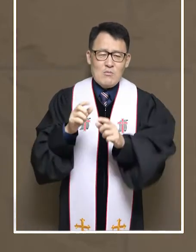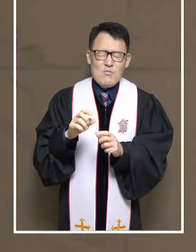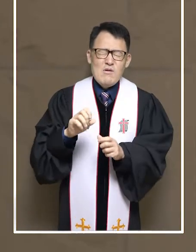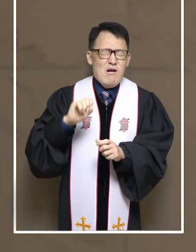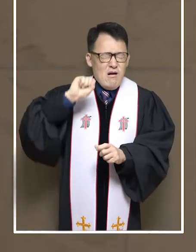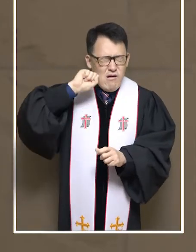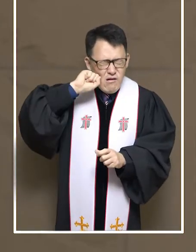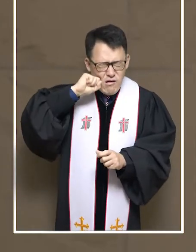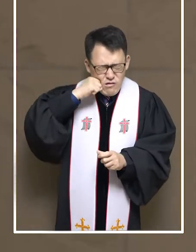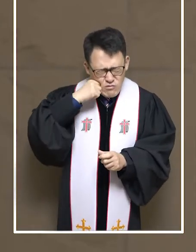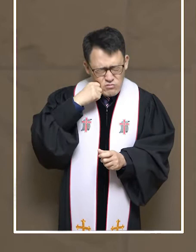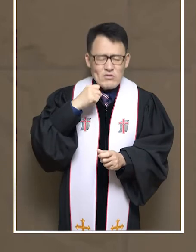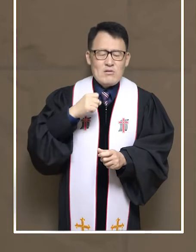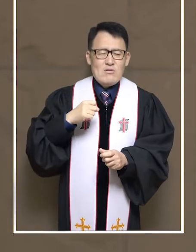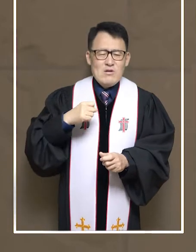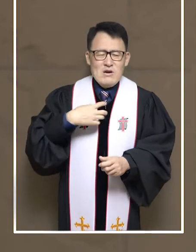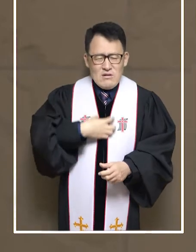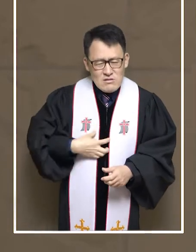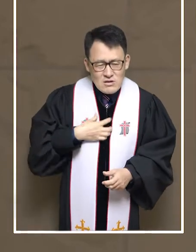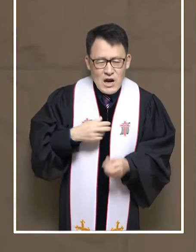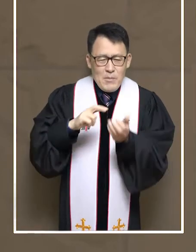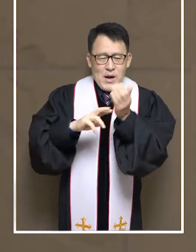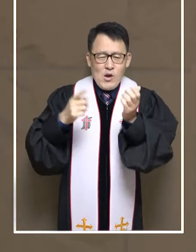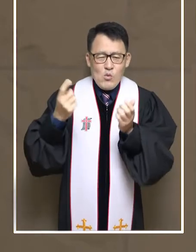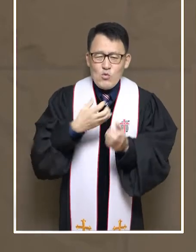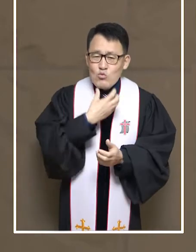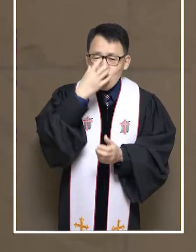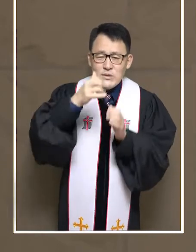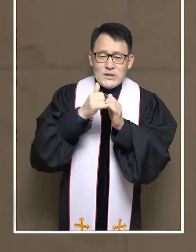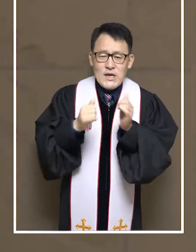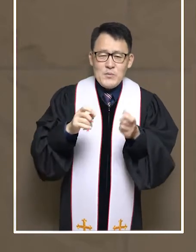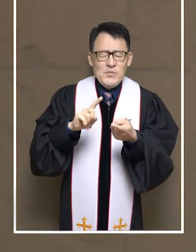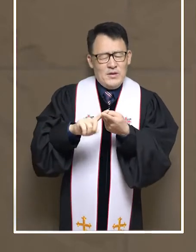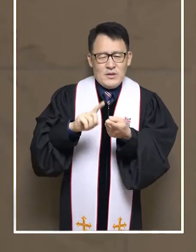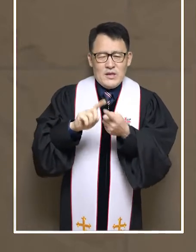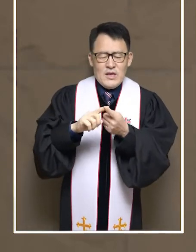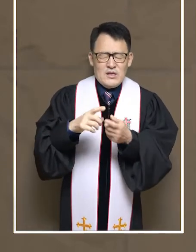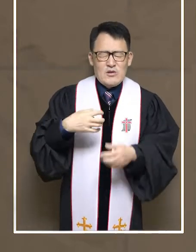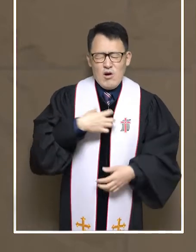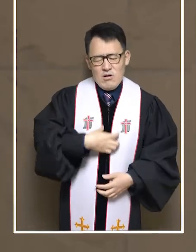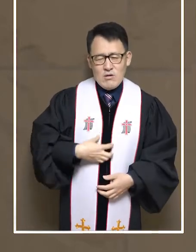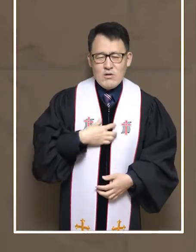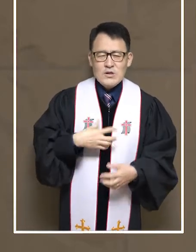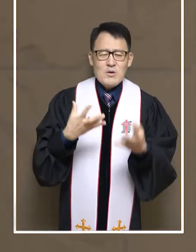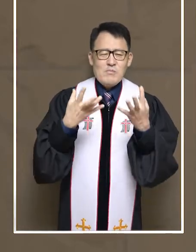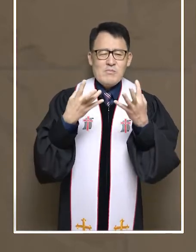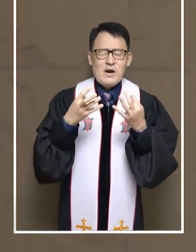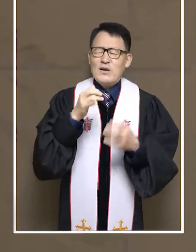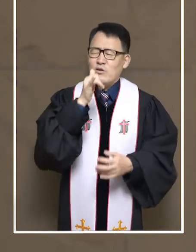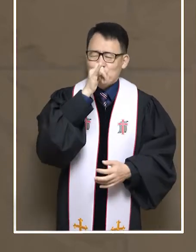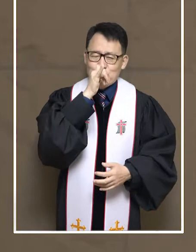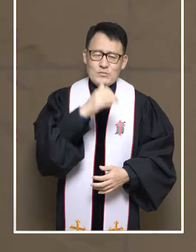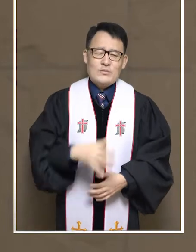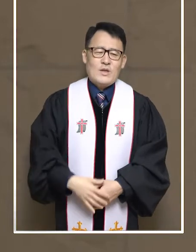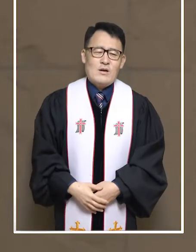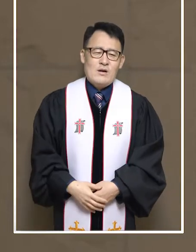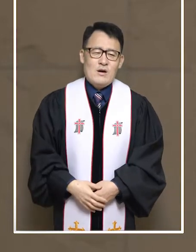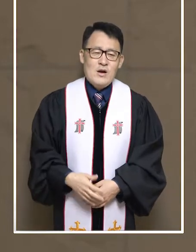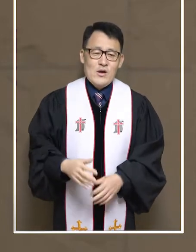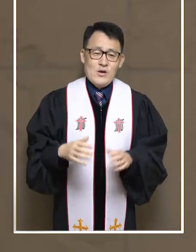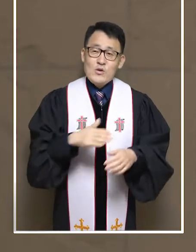있고 우리는 억지로 팔려온 사람처럼 어떻게 해야 되는지 안절부절 못하고 있습니다.